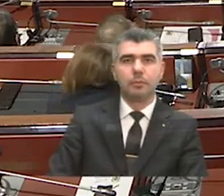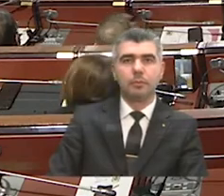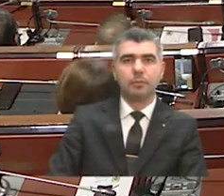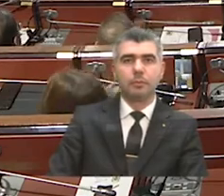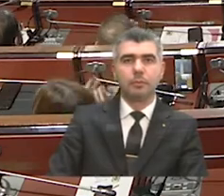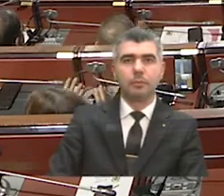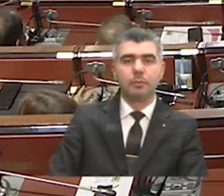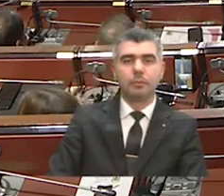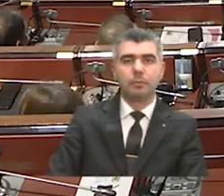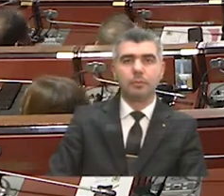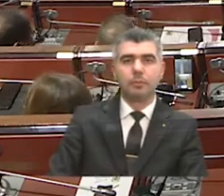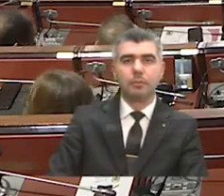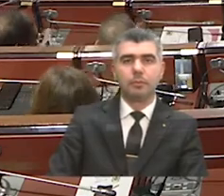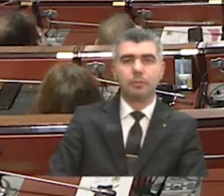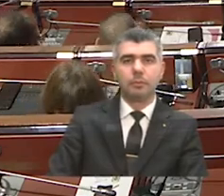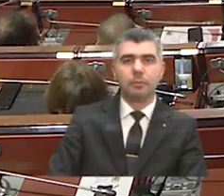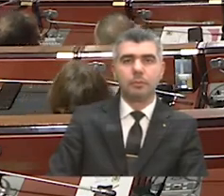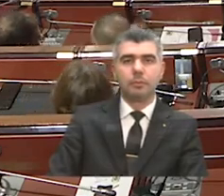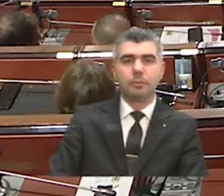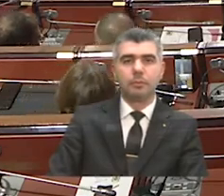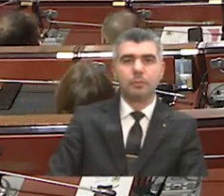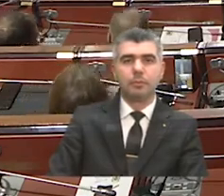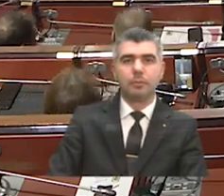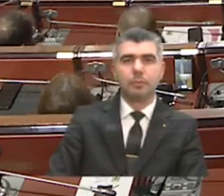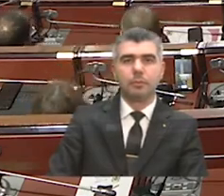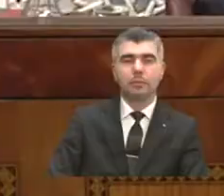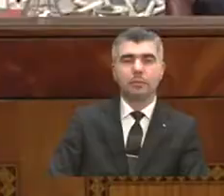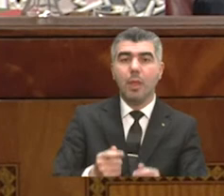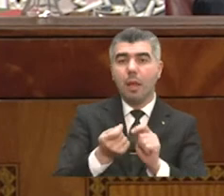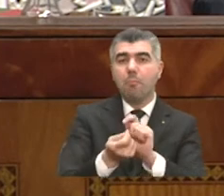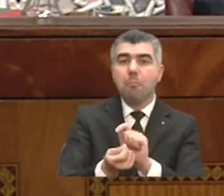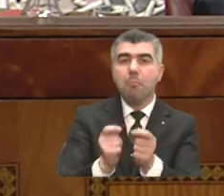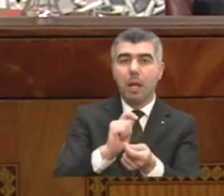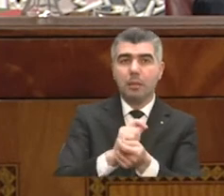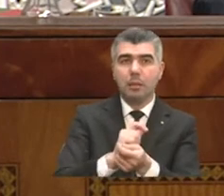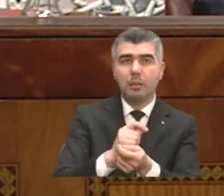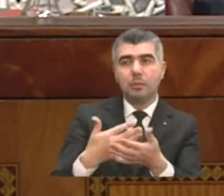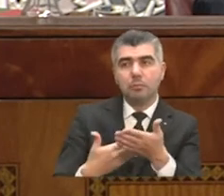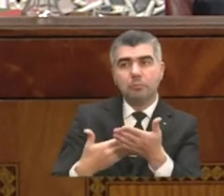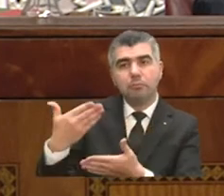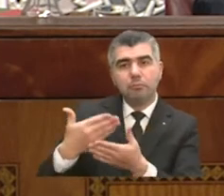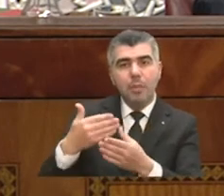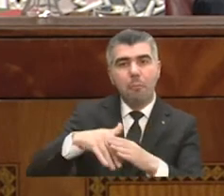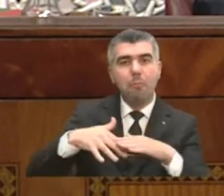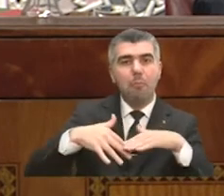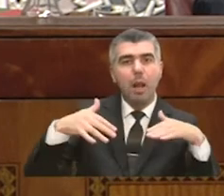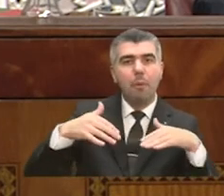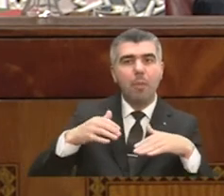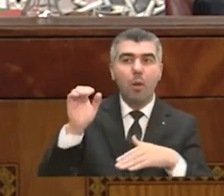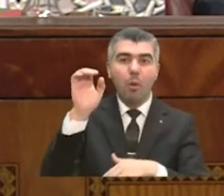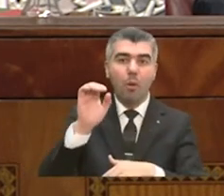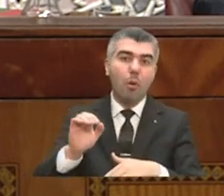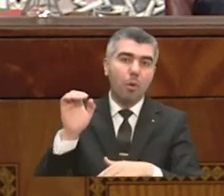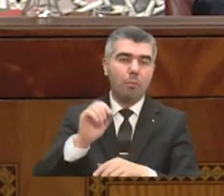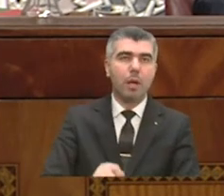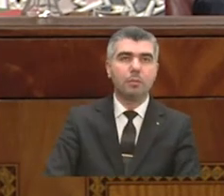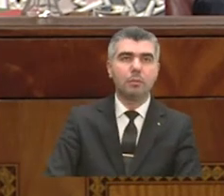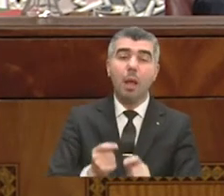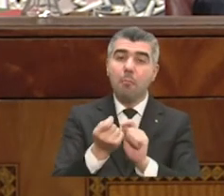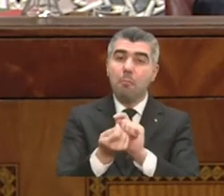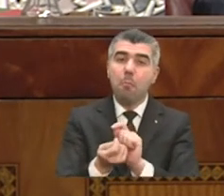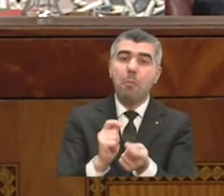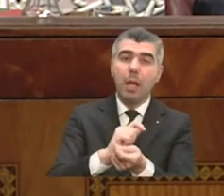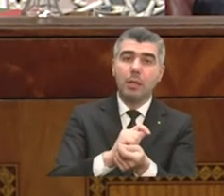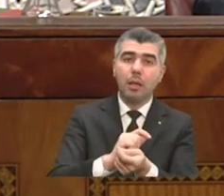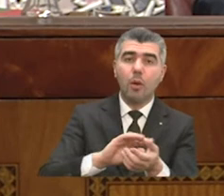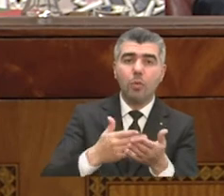cette relation avec, pas l'Union européenne, mais le Parlement européen. Donc revoir ses relations